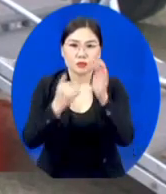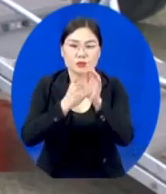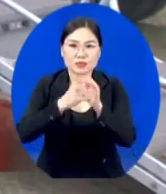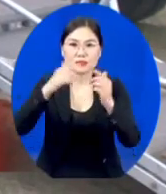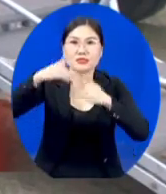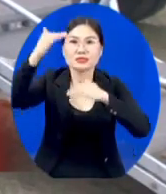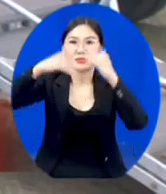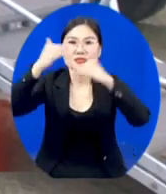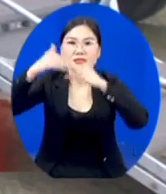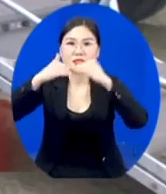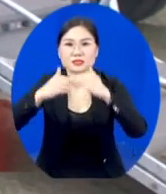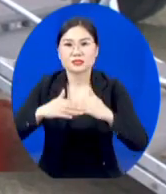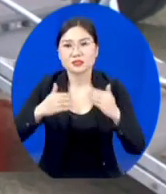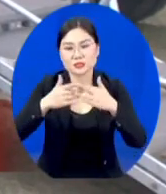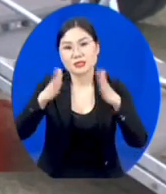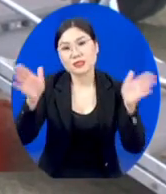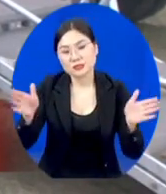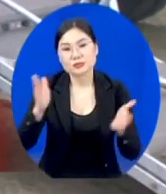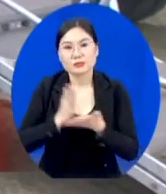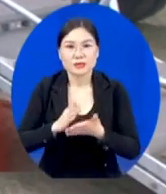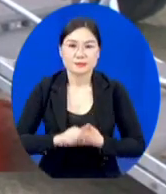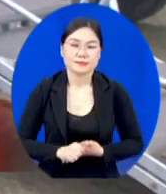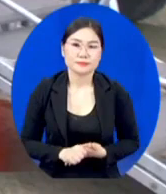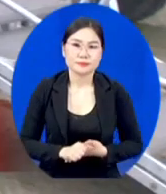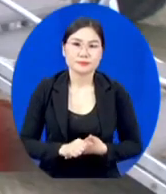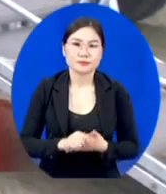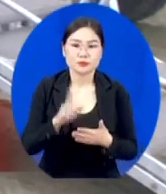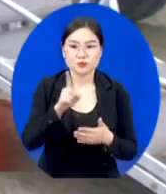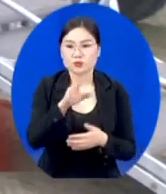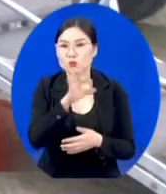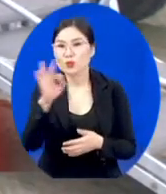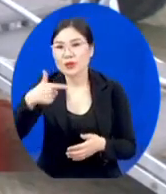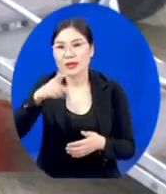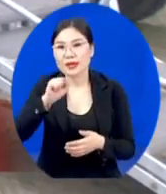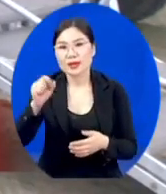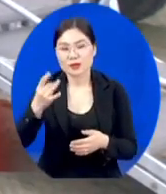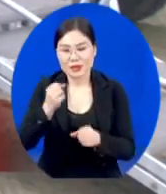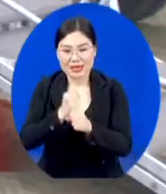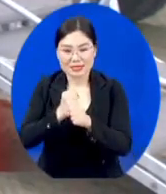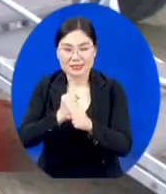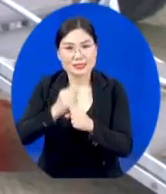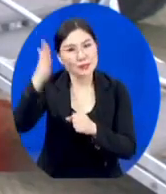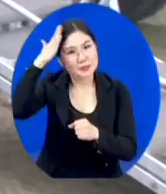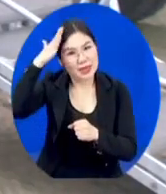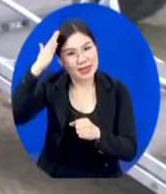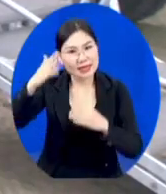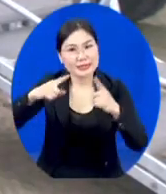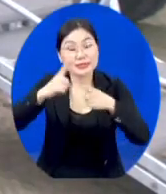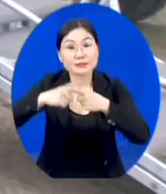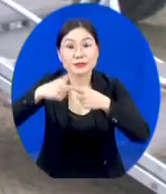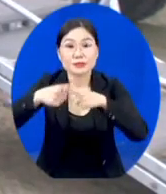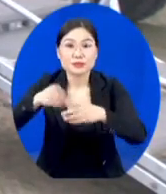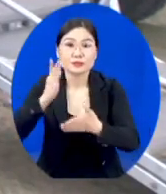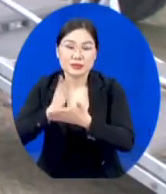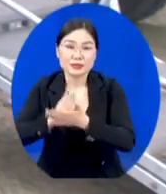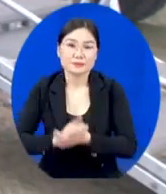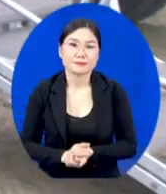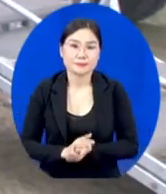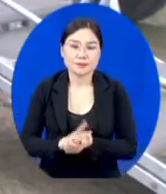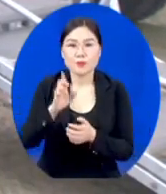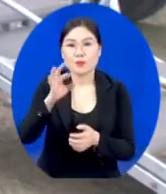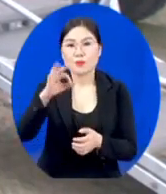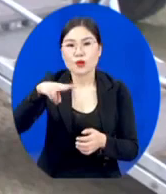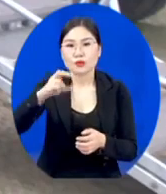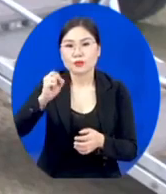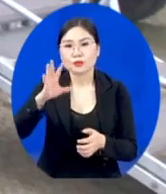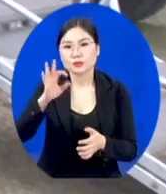6 давхраас дээш орон сууц байх боломж нэгж чинь. За мөн энийгээ дагаад 100-аад ашиг байр нэмэгдэж байна. Ингэсээр бас бид залуучууд нааша бас боловсруу хүчнээ бэлдэх, бид